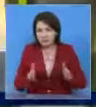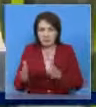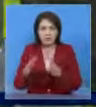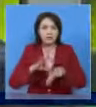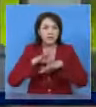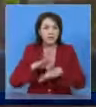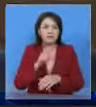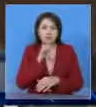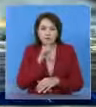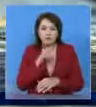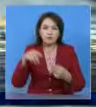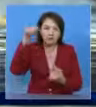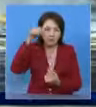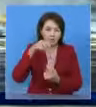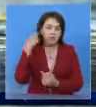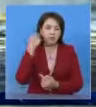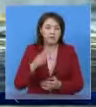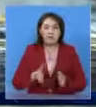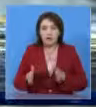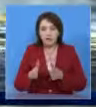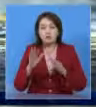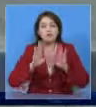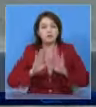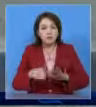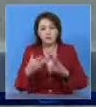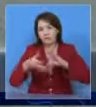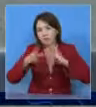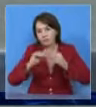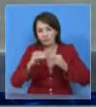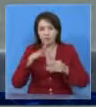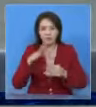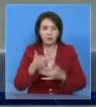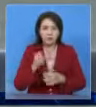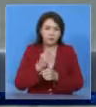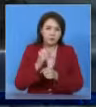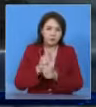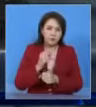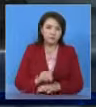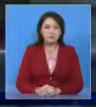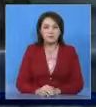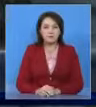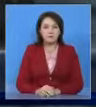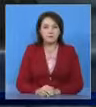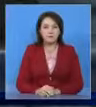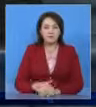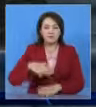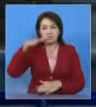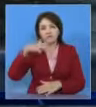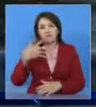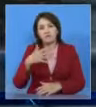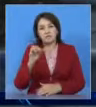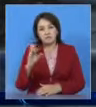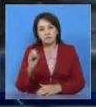проводит анализ на соответствие качества покрытия, и только по его итогам принимаются объекты в строй. Верхний слой 5 сантиметров,